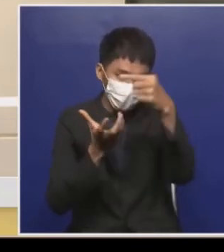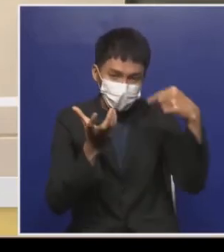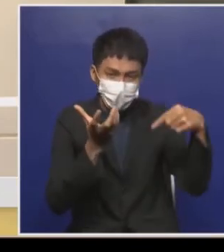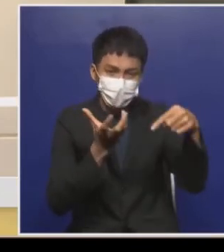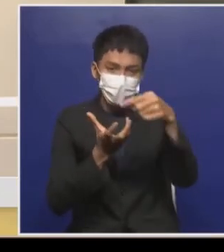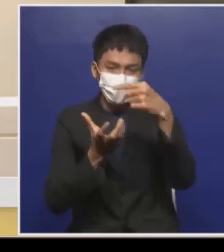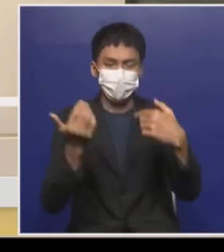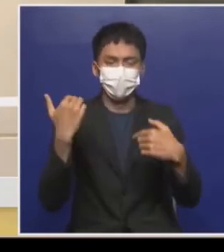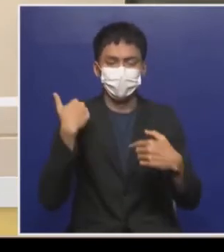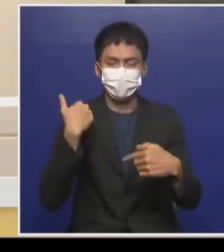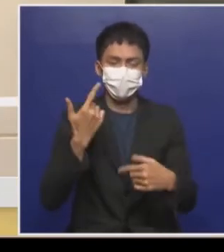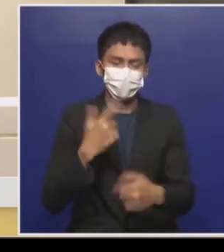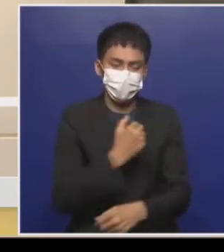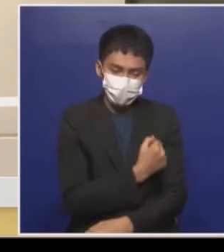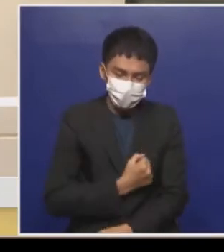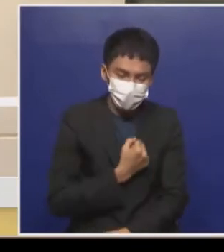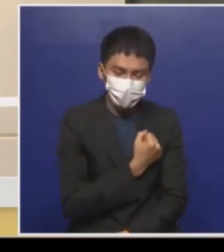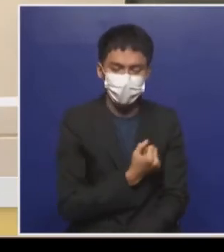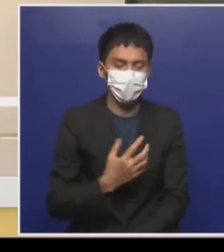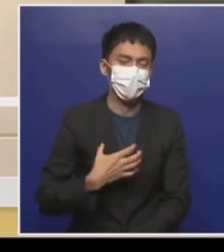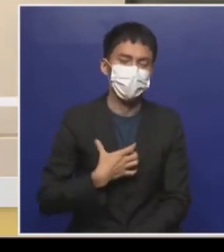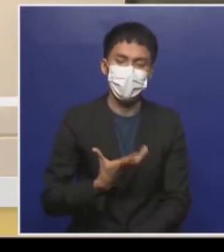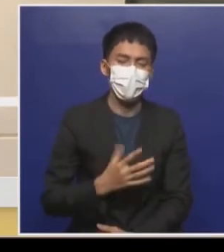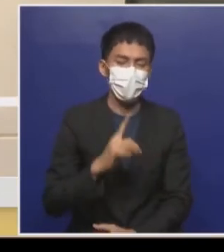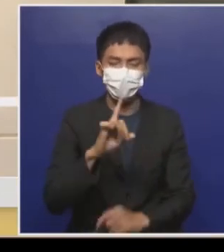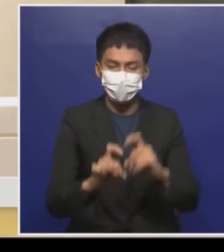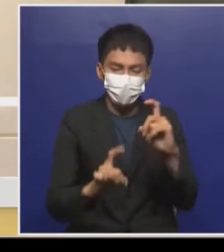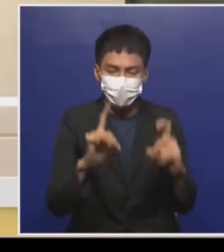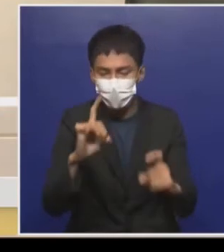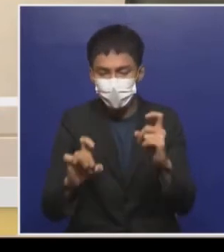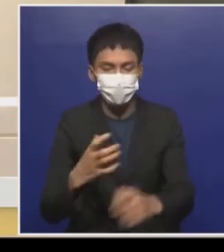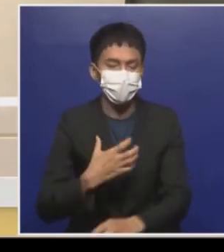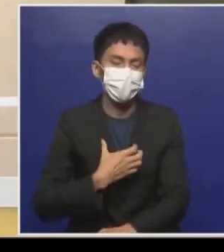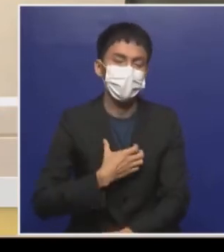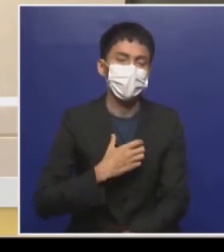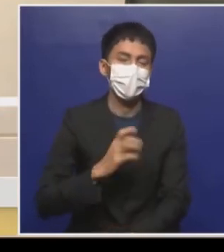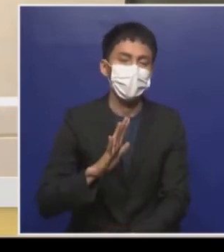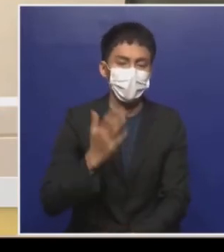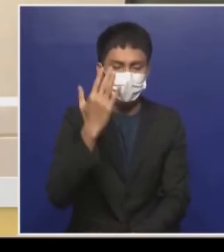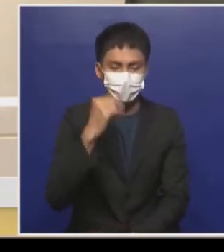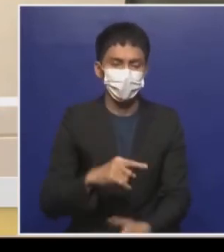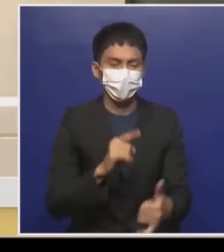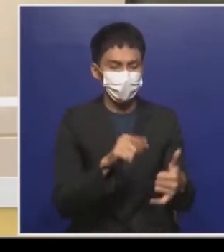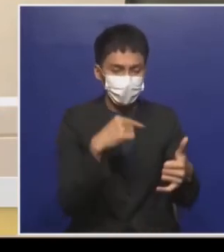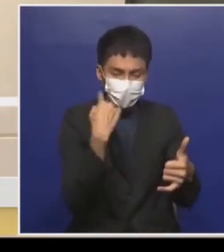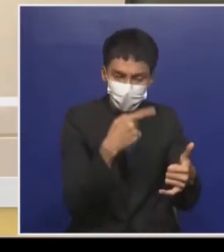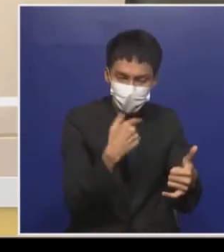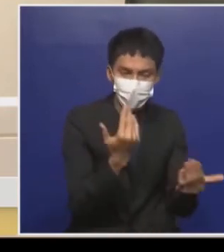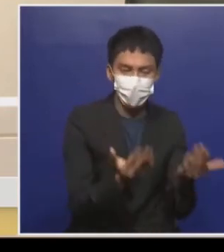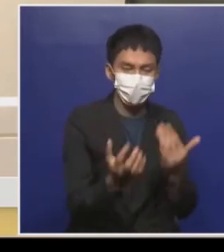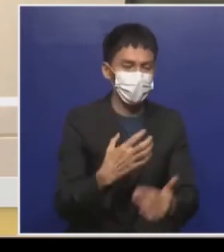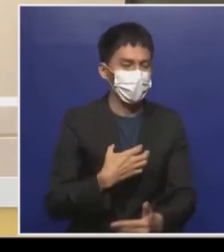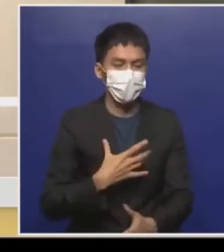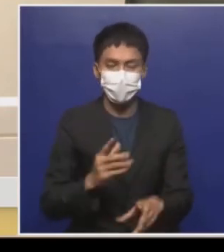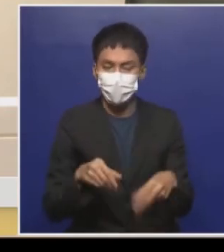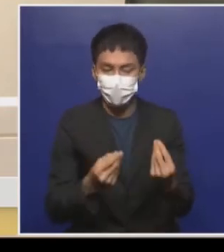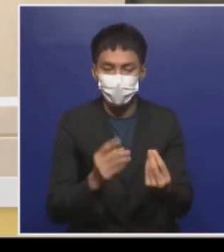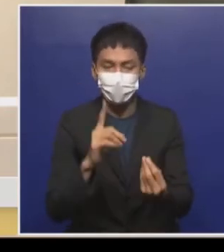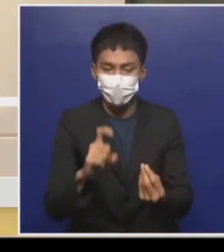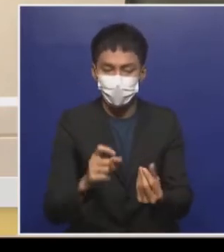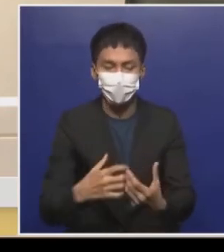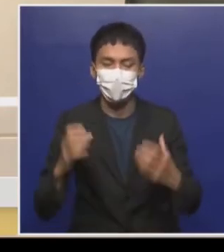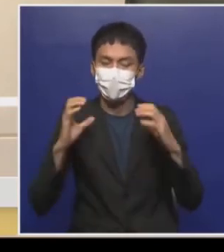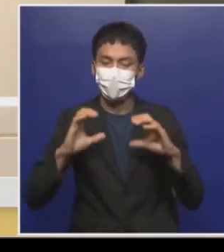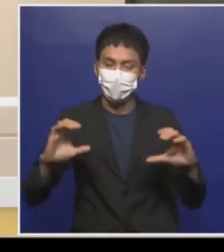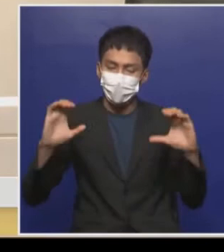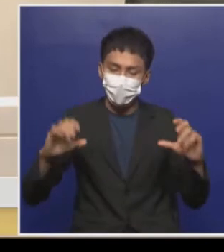เราก็บอกวเสียใจ ไม่อยากใหใครเสียชีวิแแต่คนเดียวไมวทันภูนจะเปนใครก็ตามรัฐบาล ทนนายต